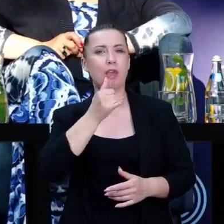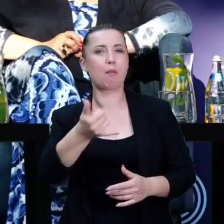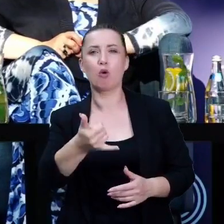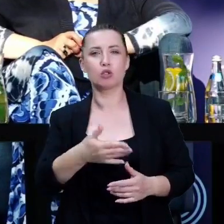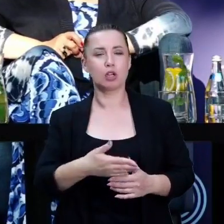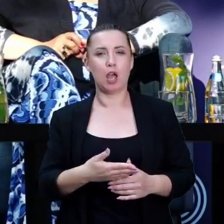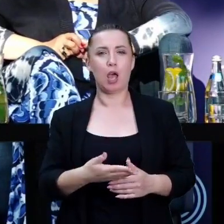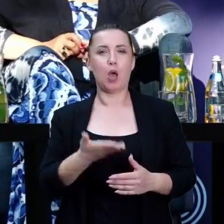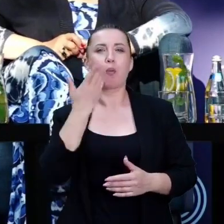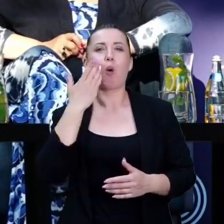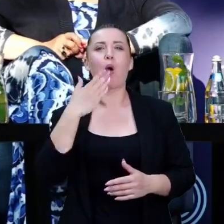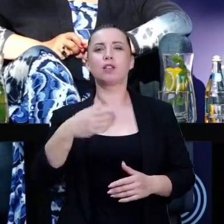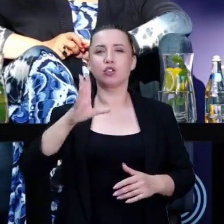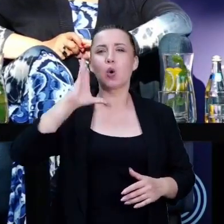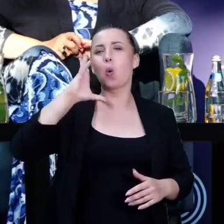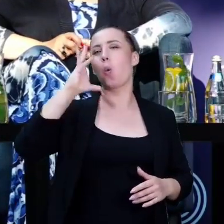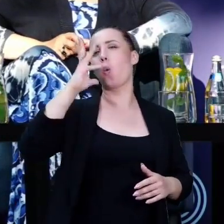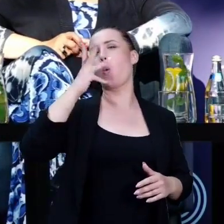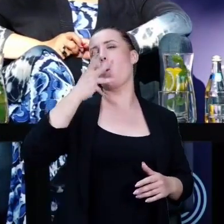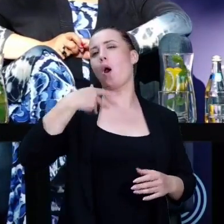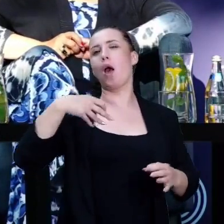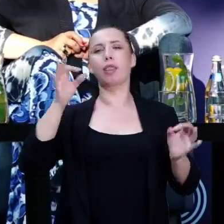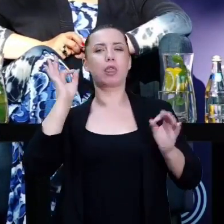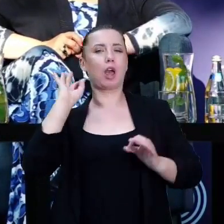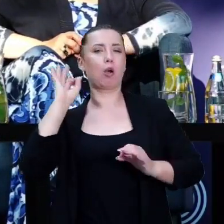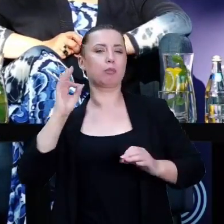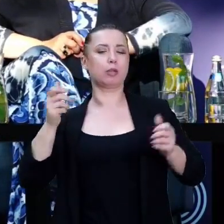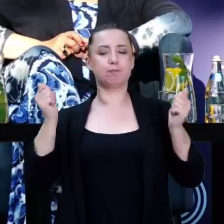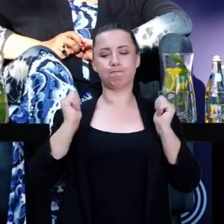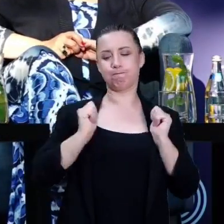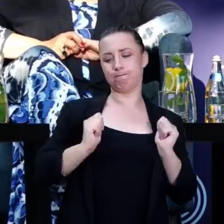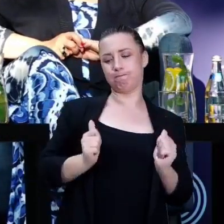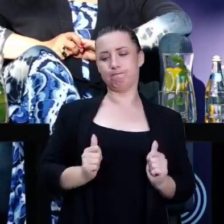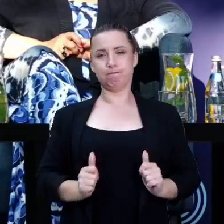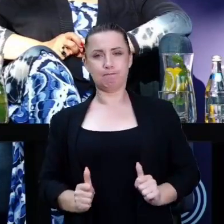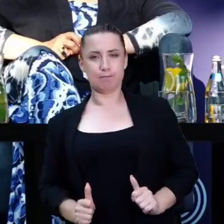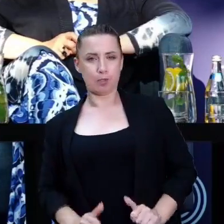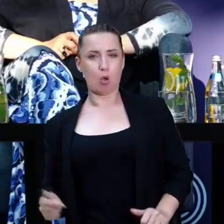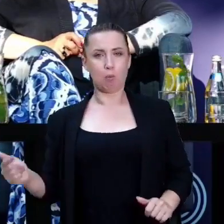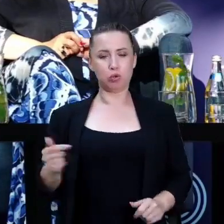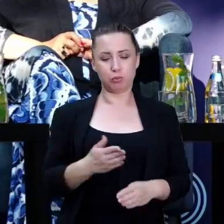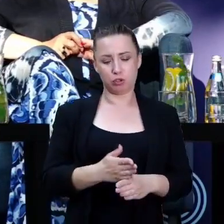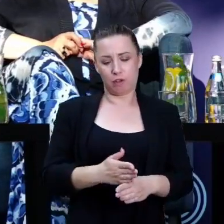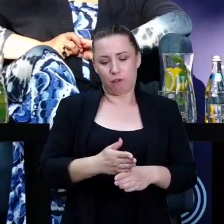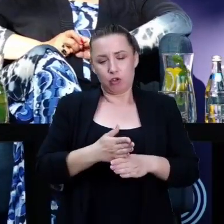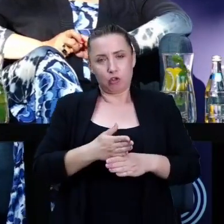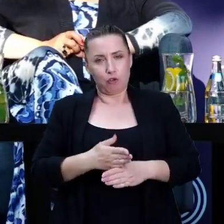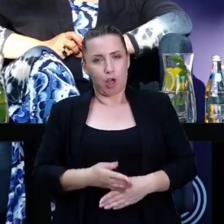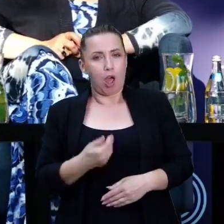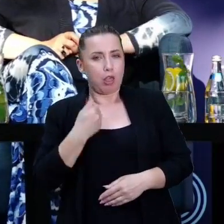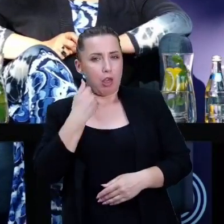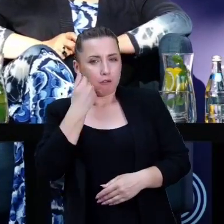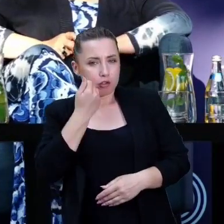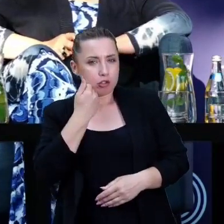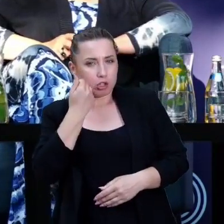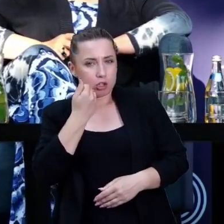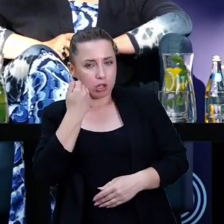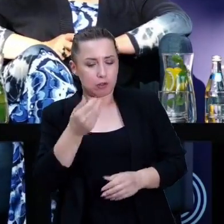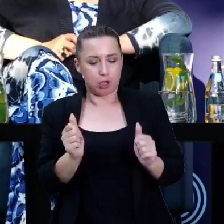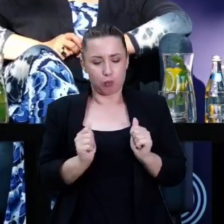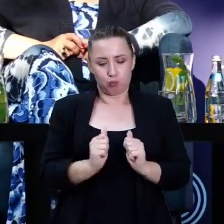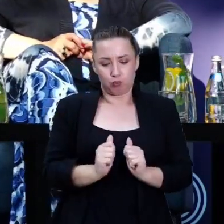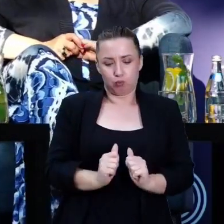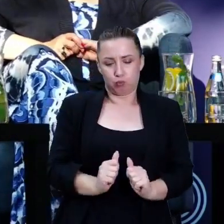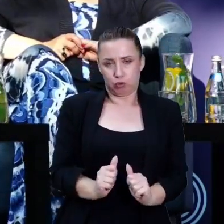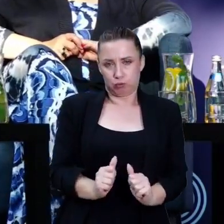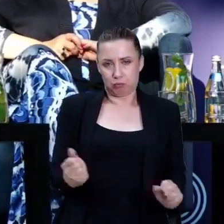eksponować swojej cielesności, prawda, powinna być, zachowywać się skromnie, z umiarem i tak dalej,